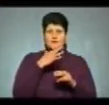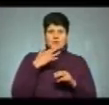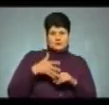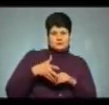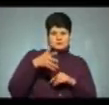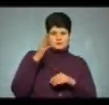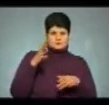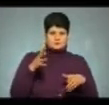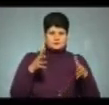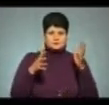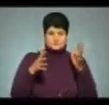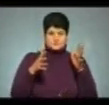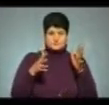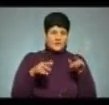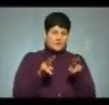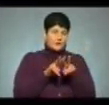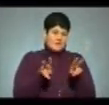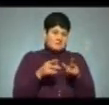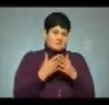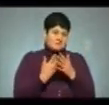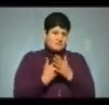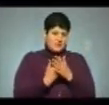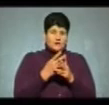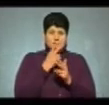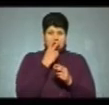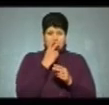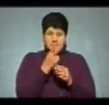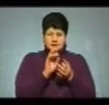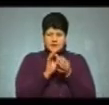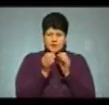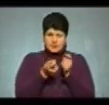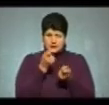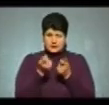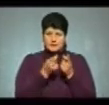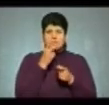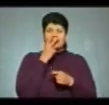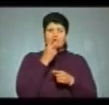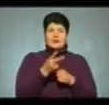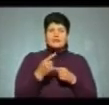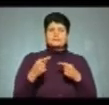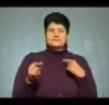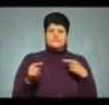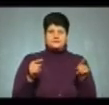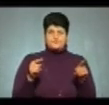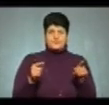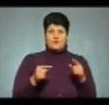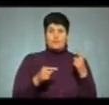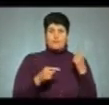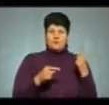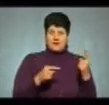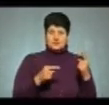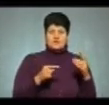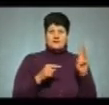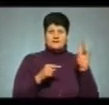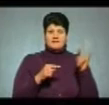багатоповерхівки. Начебто однакові. Але якщо придивитися детальніше, то ми побачимо відмінності. В першій – відкриті вікна